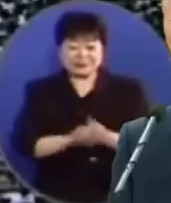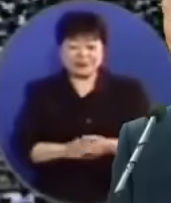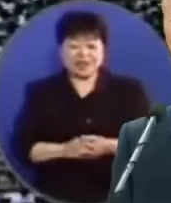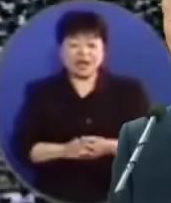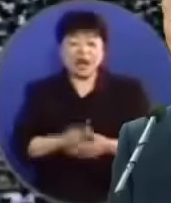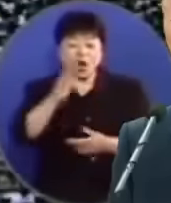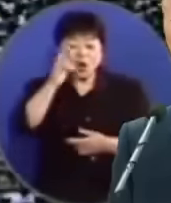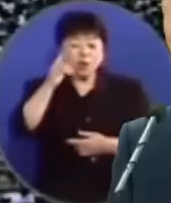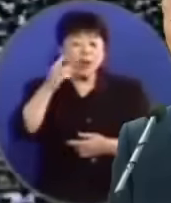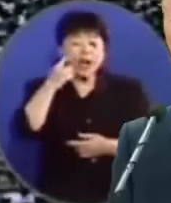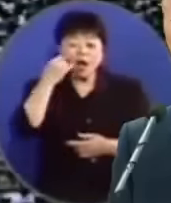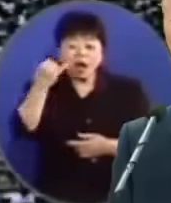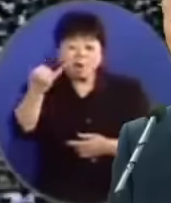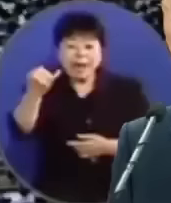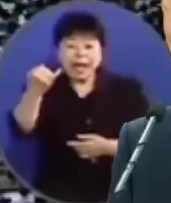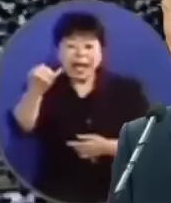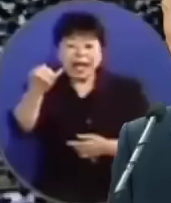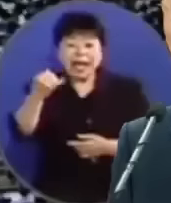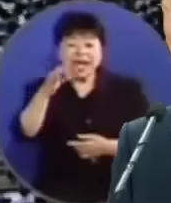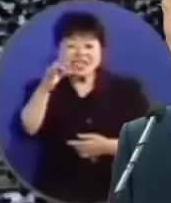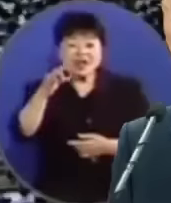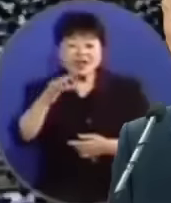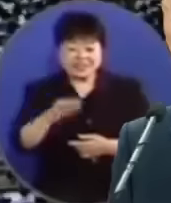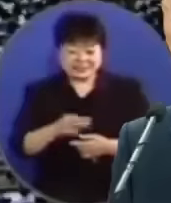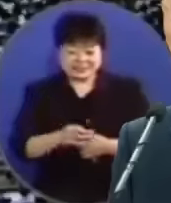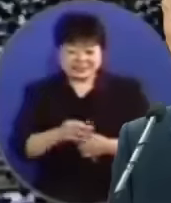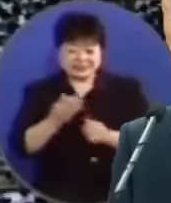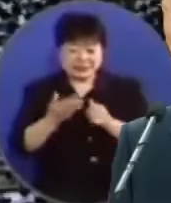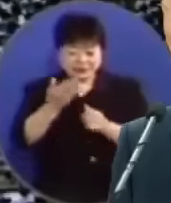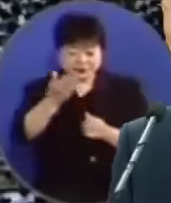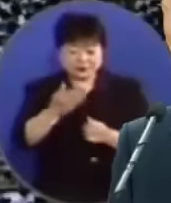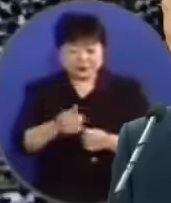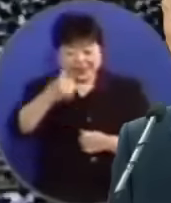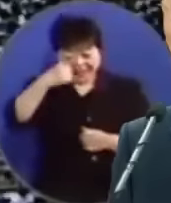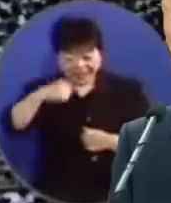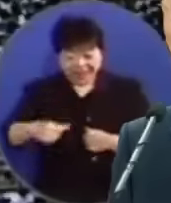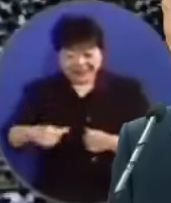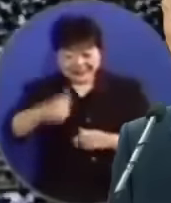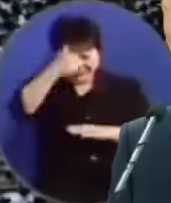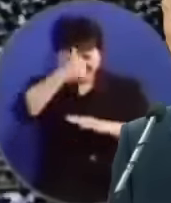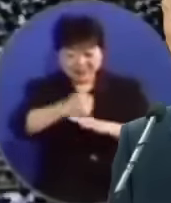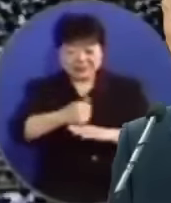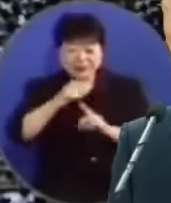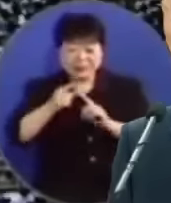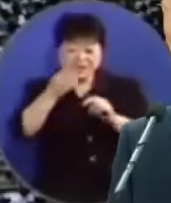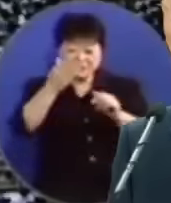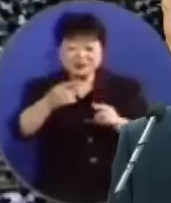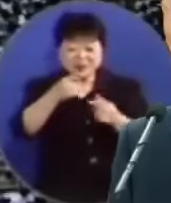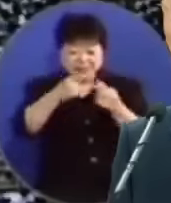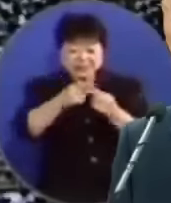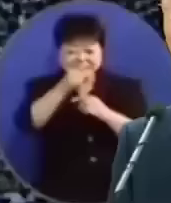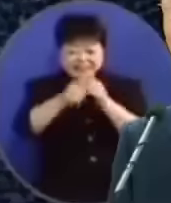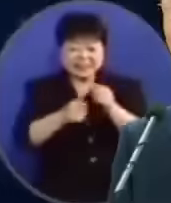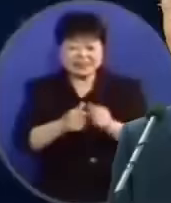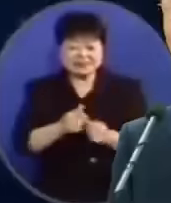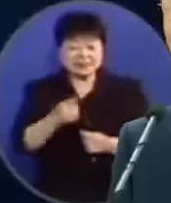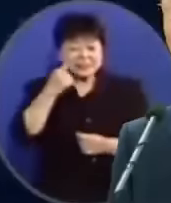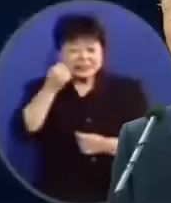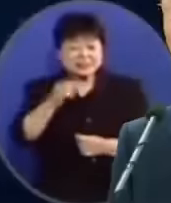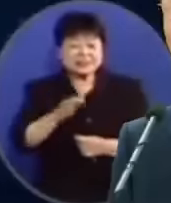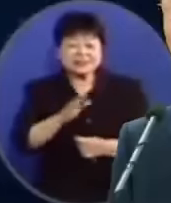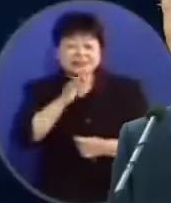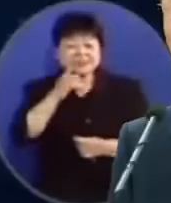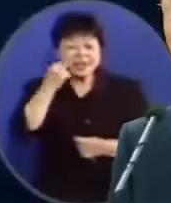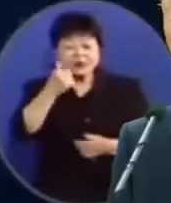록펠러의 어머니가 남긴 열 가지 유언은 이렇습니다. 그 아들에게 유언을 남겼는데 첫째, 하나님을 친아버지로